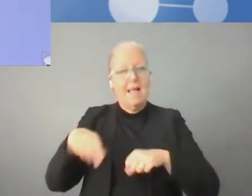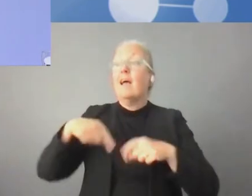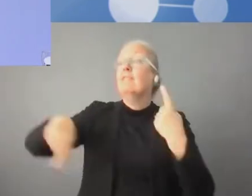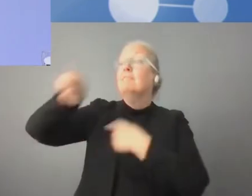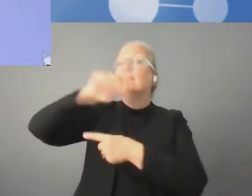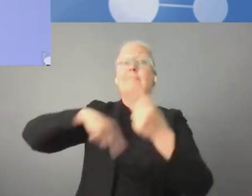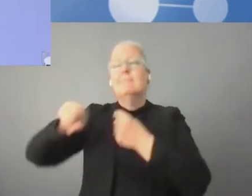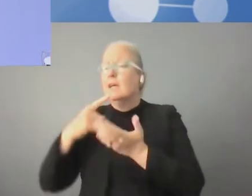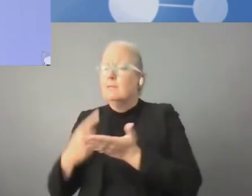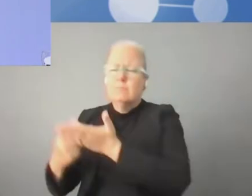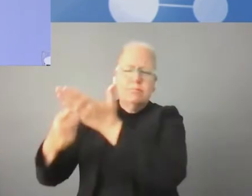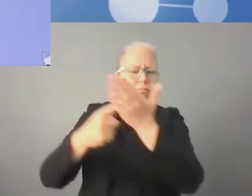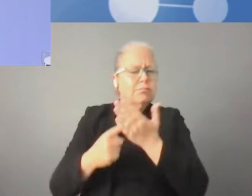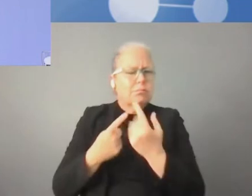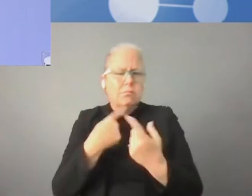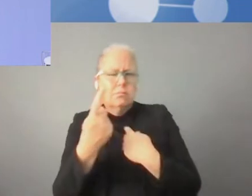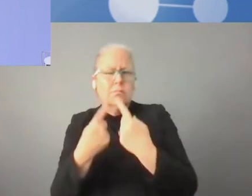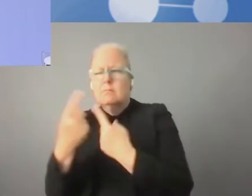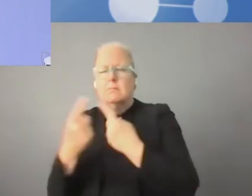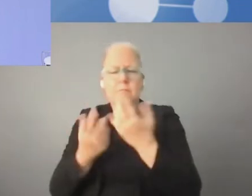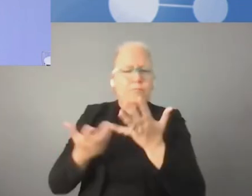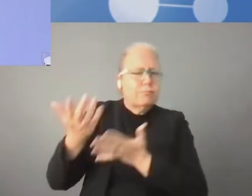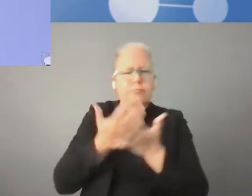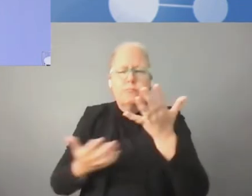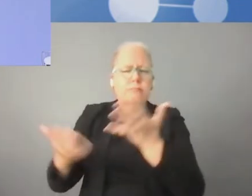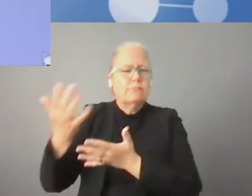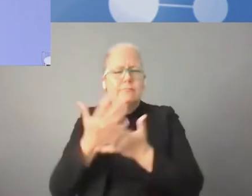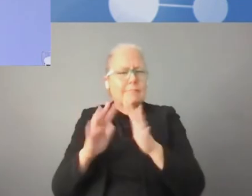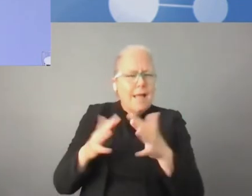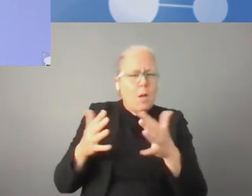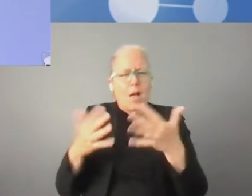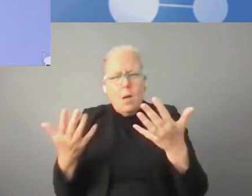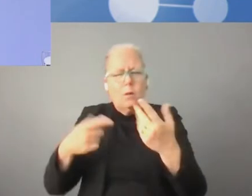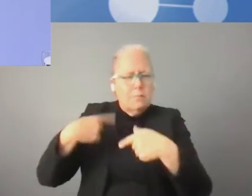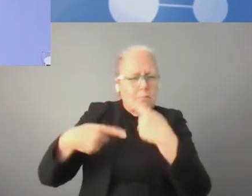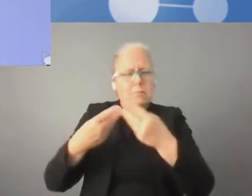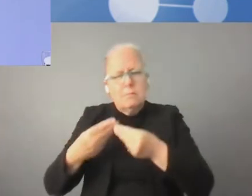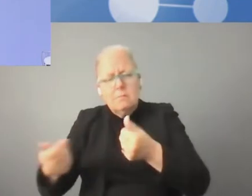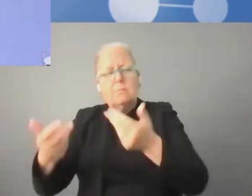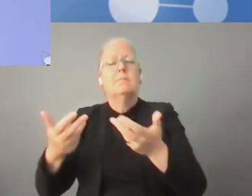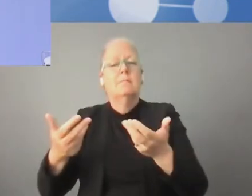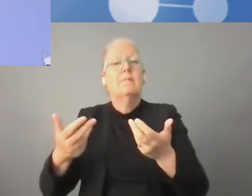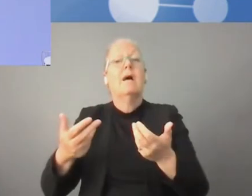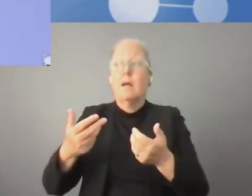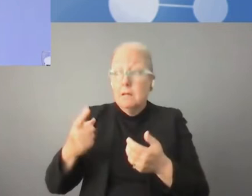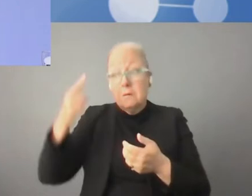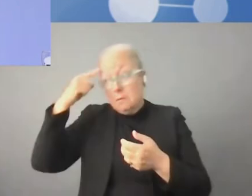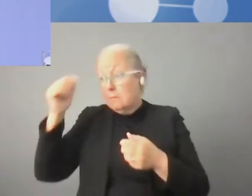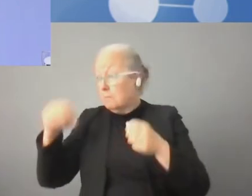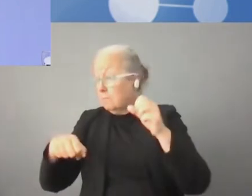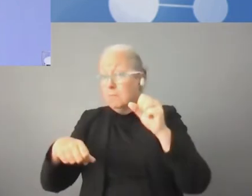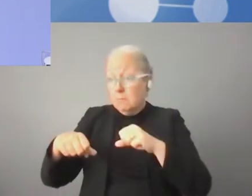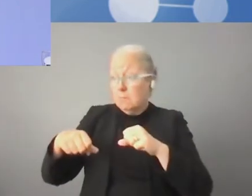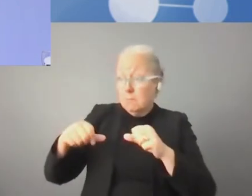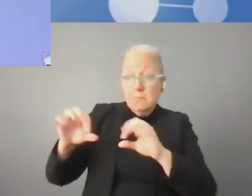野来解决这个问题，需要我们来探讨新的法律法规能够实施，能够在